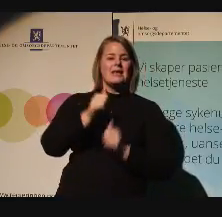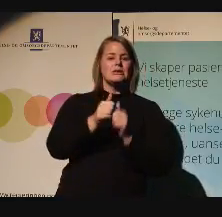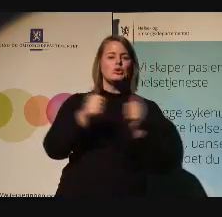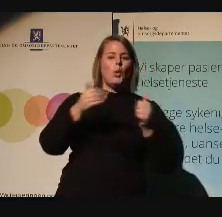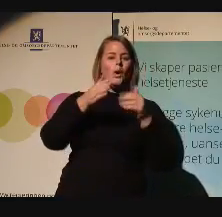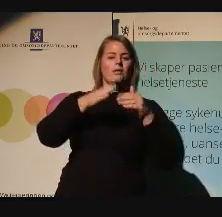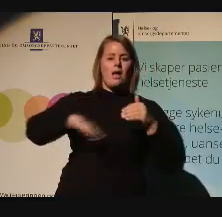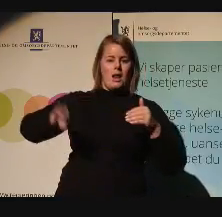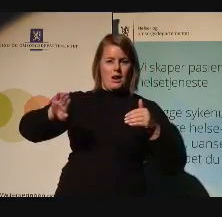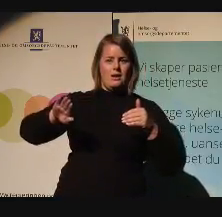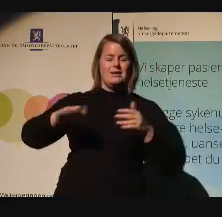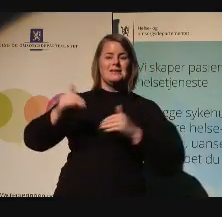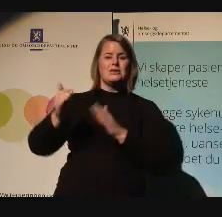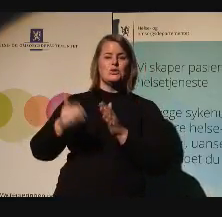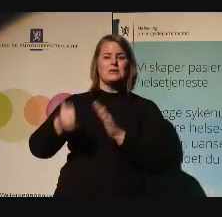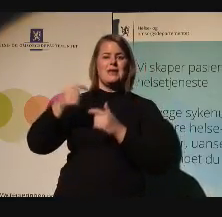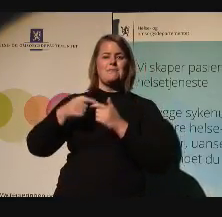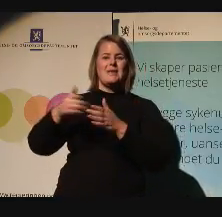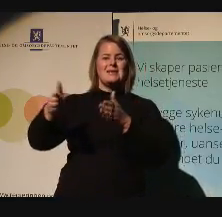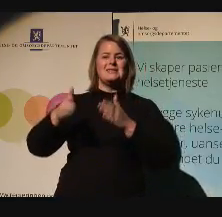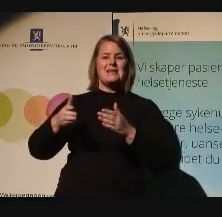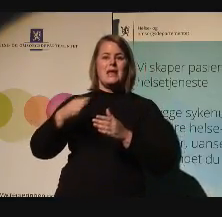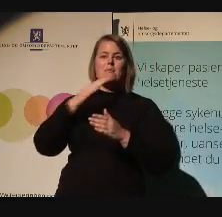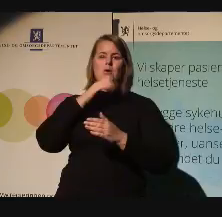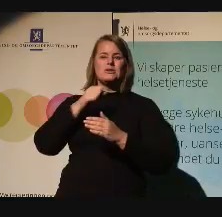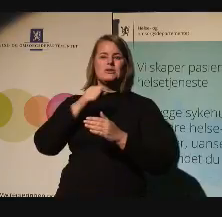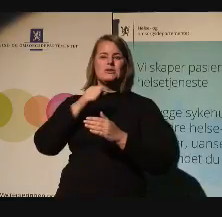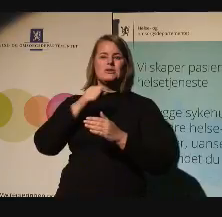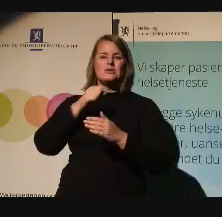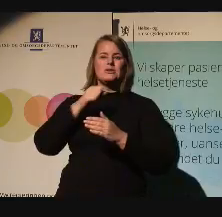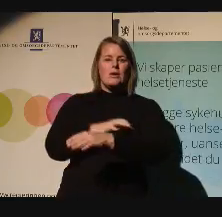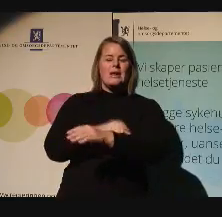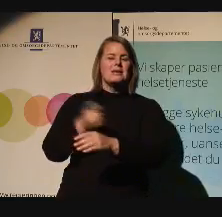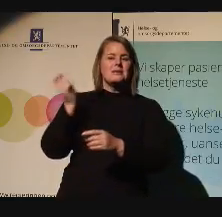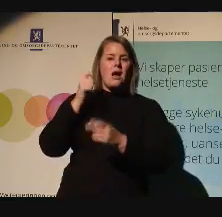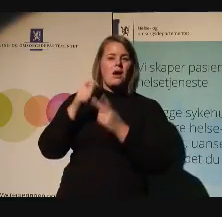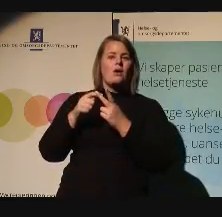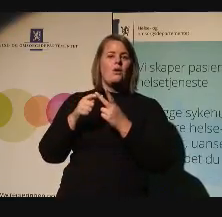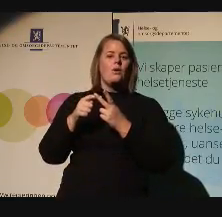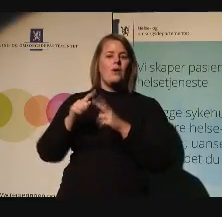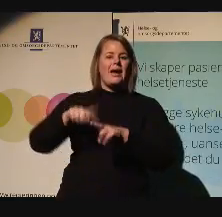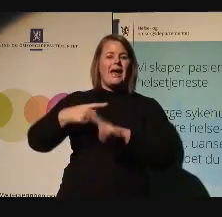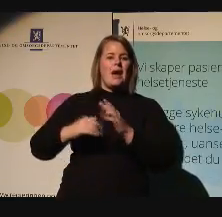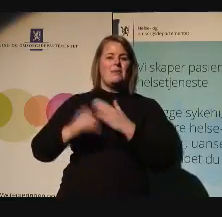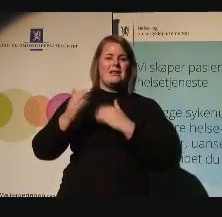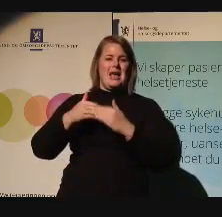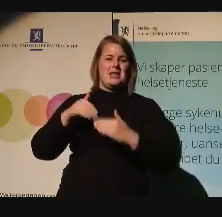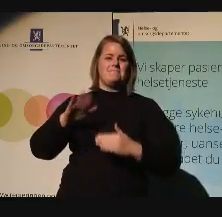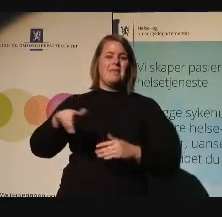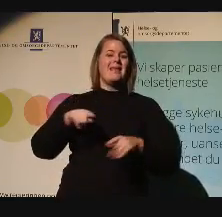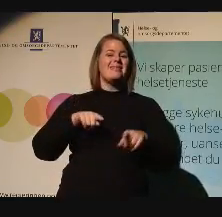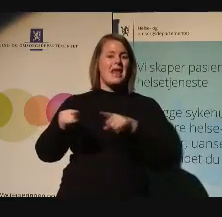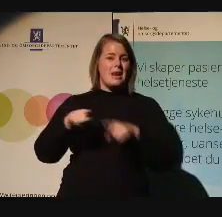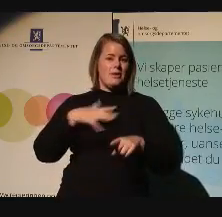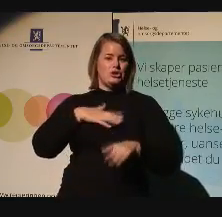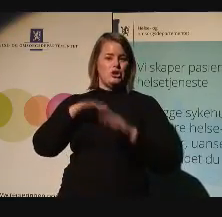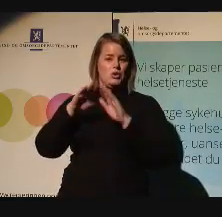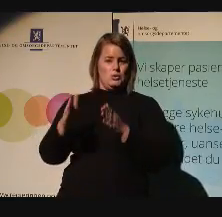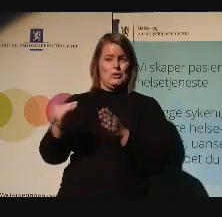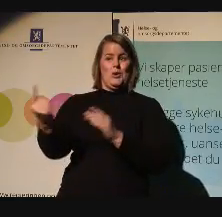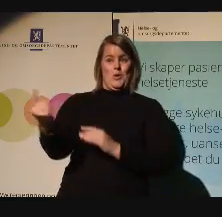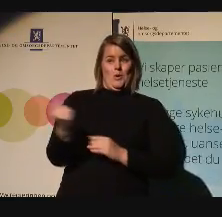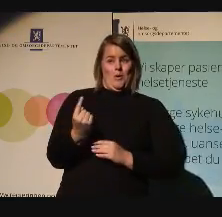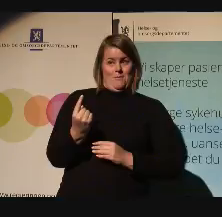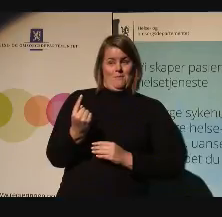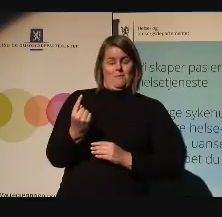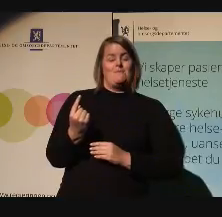Stordalen, seksjonsleder for Sengepost ved nevrologi, slag og rehabilitering ved sykehuset Telemark, om hun kommer opp og om hun tar årets